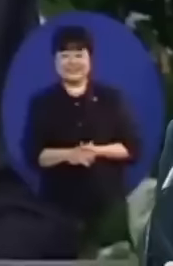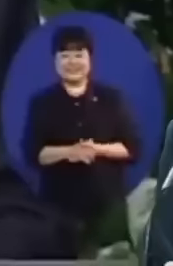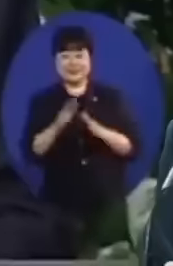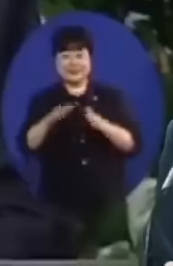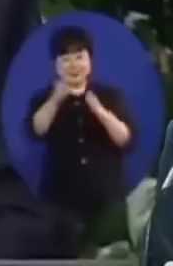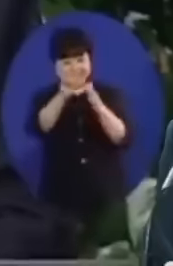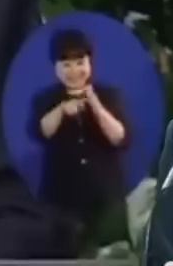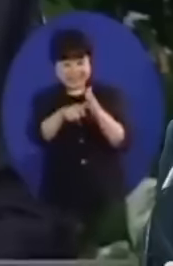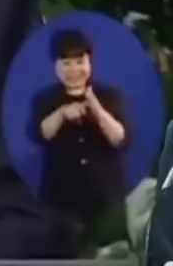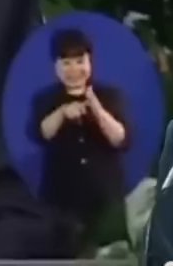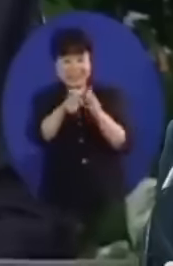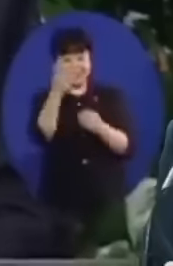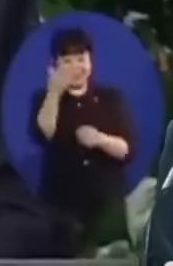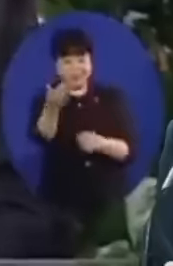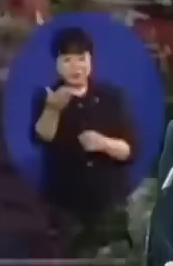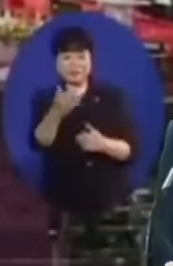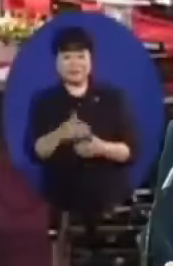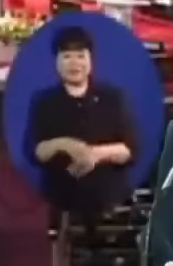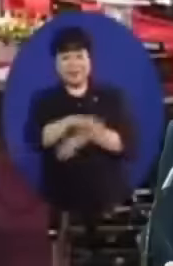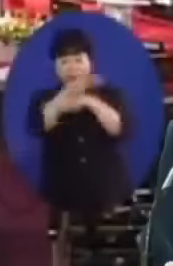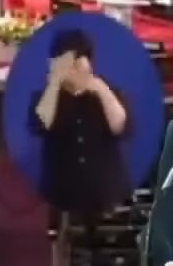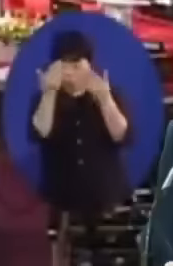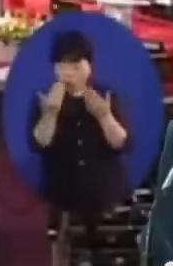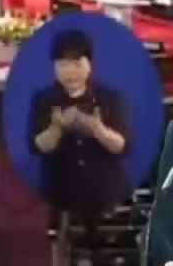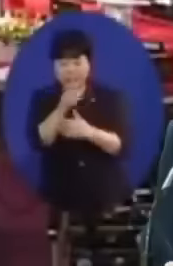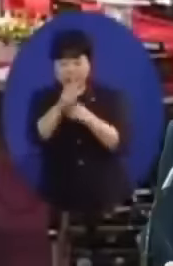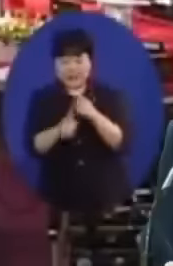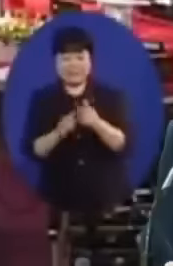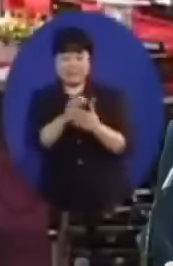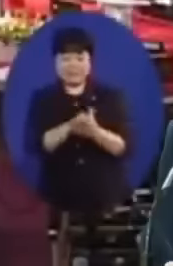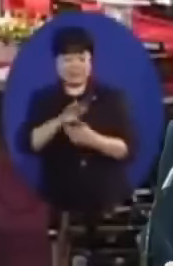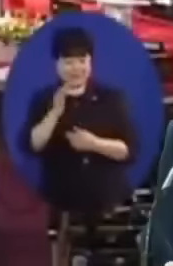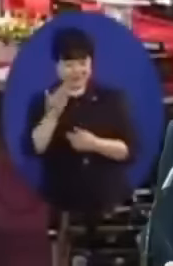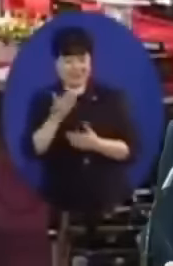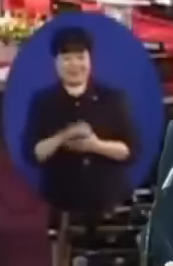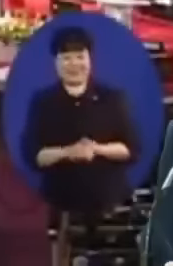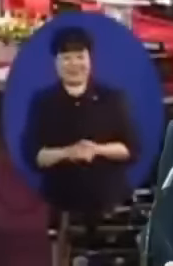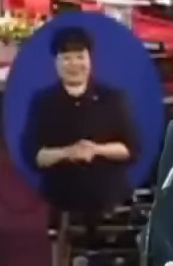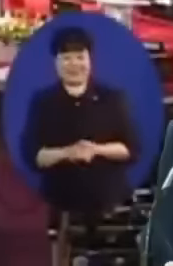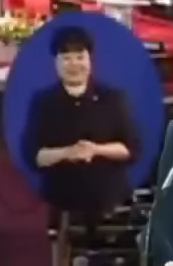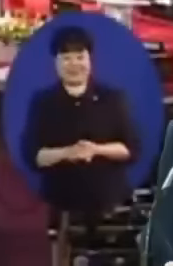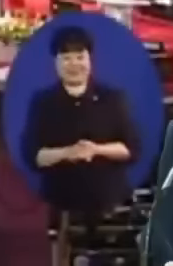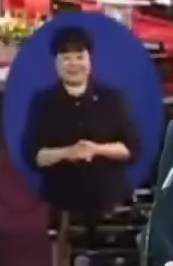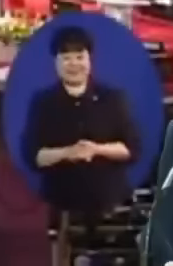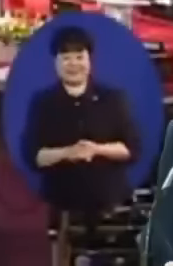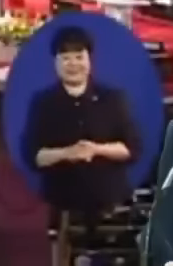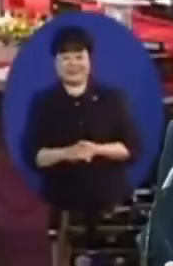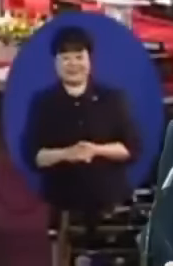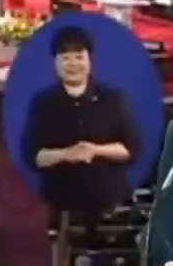오늘 이 시간에 여러분은 모두 다 하나님의 친구가 된 것을